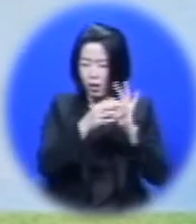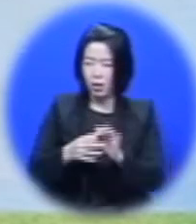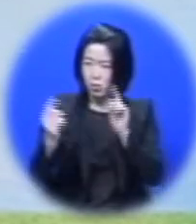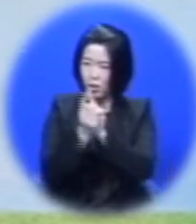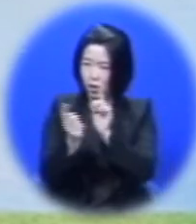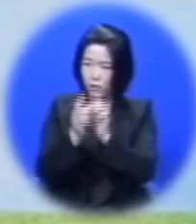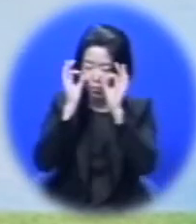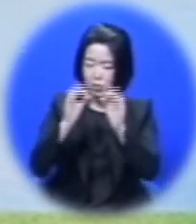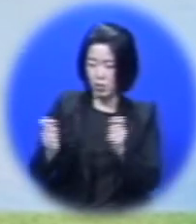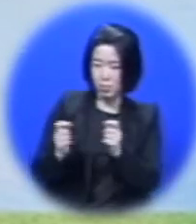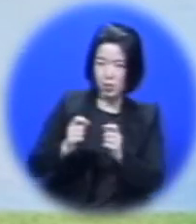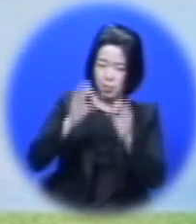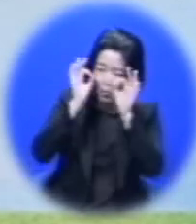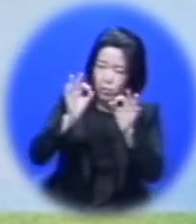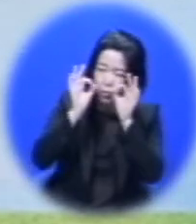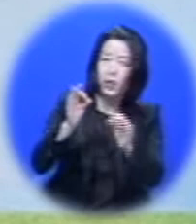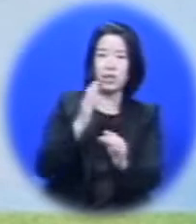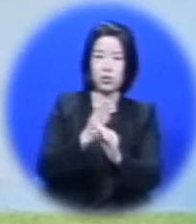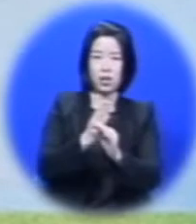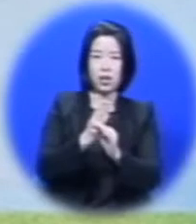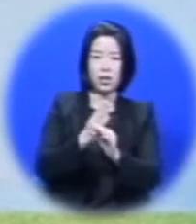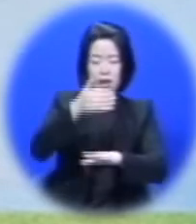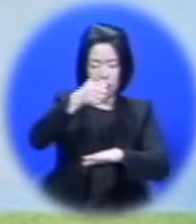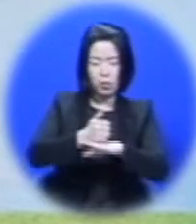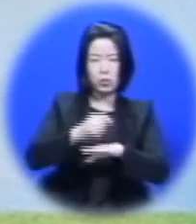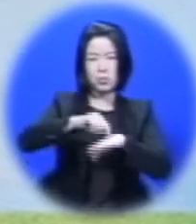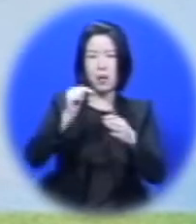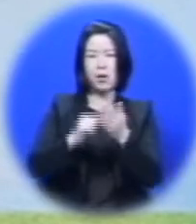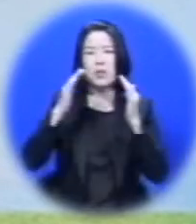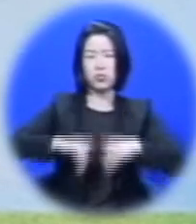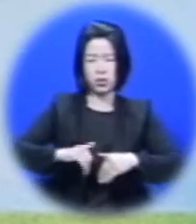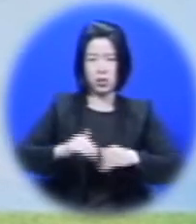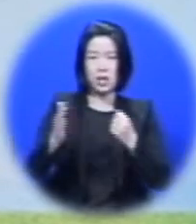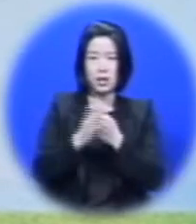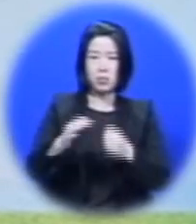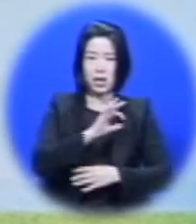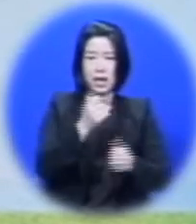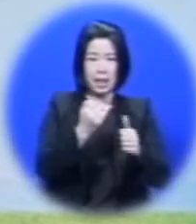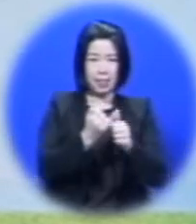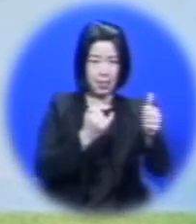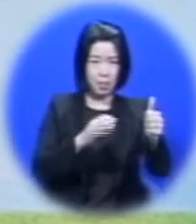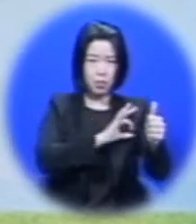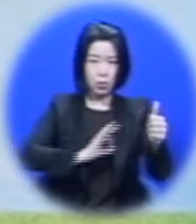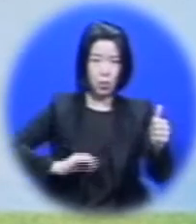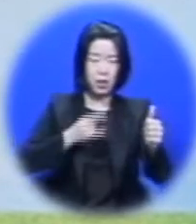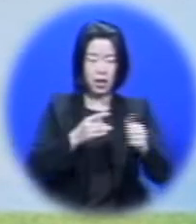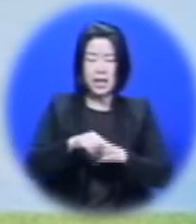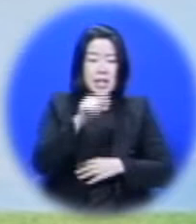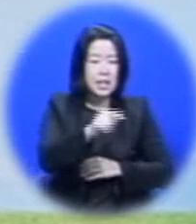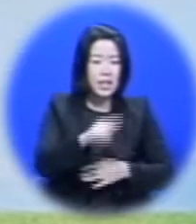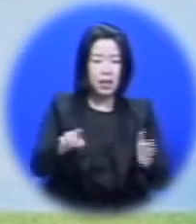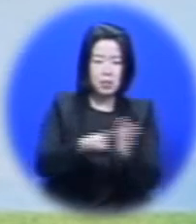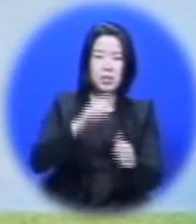옆에서 보다가 결국은 무너집니다, 마음이. 그래서 남편 욥에게 당신이 믿는다고는